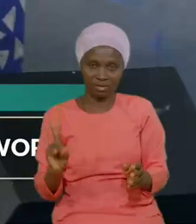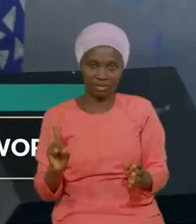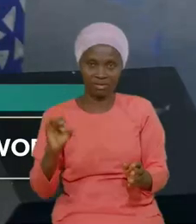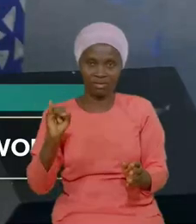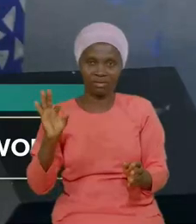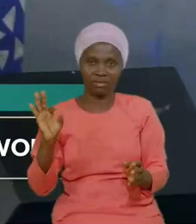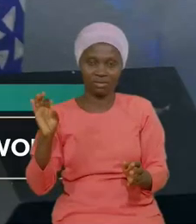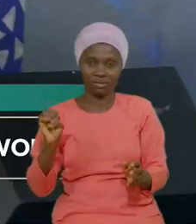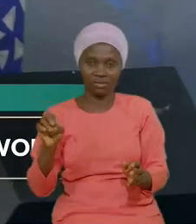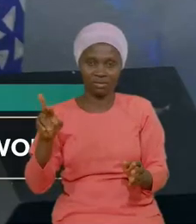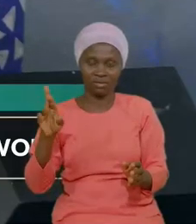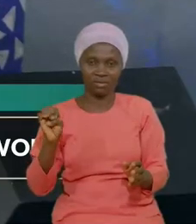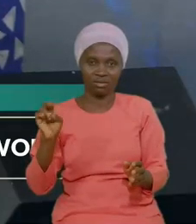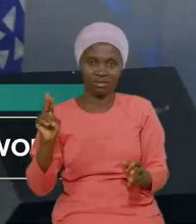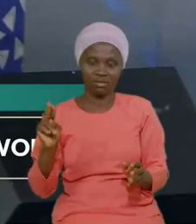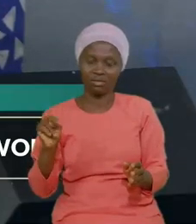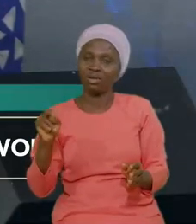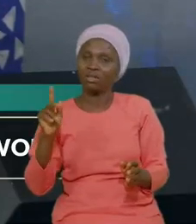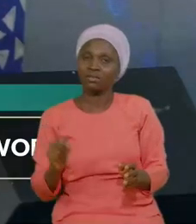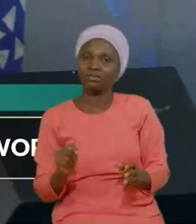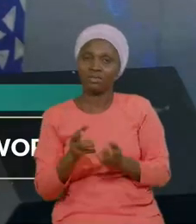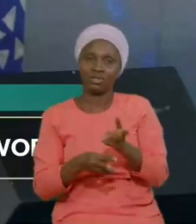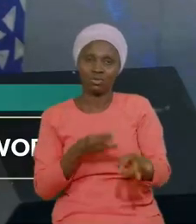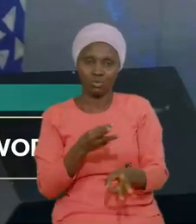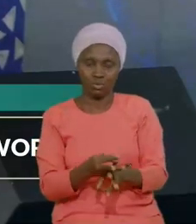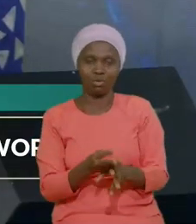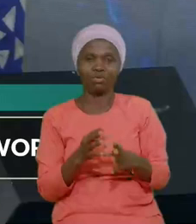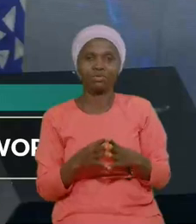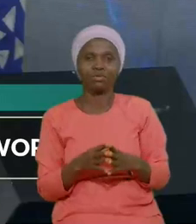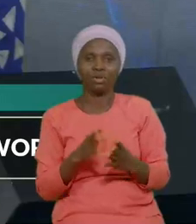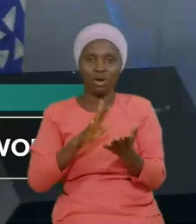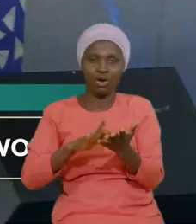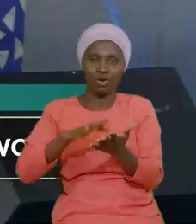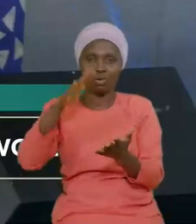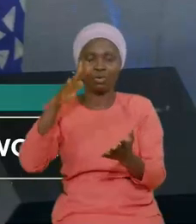La gloire de changer un monde indifférent.